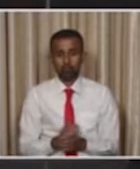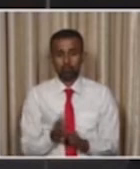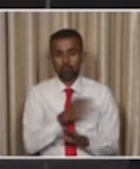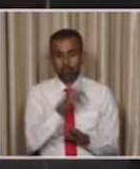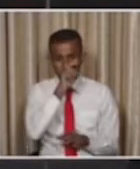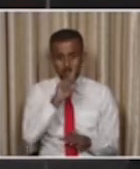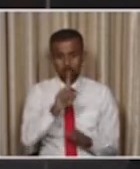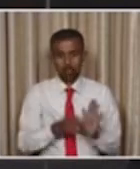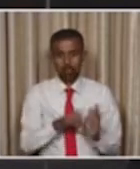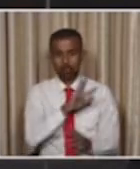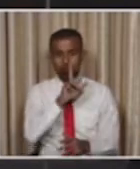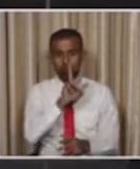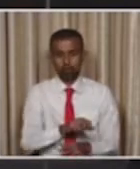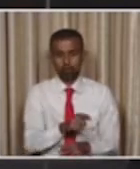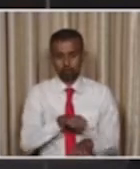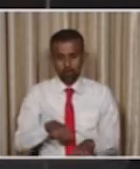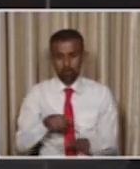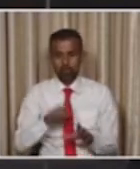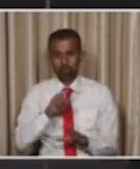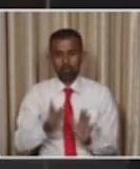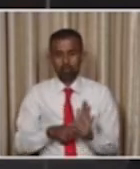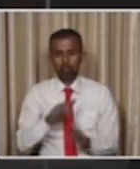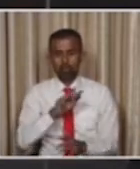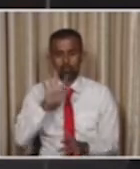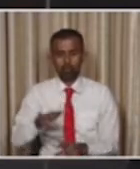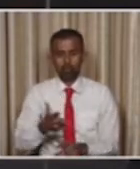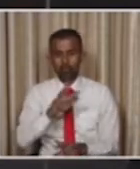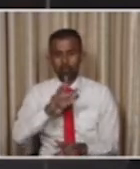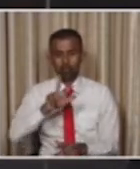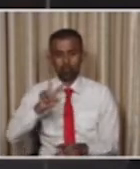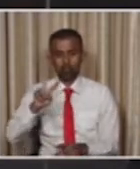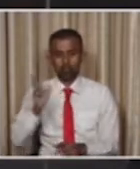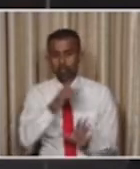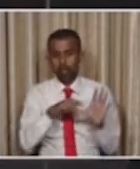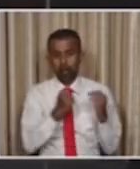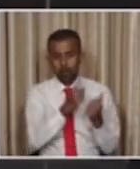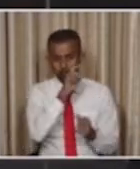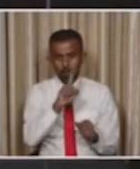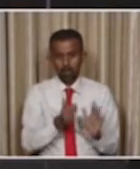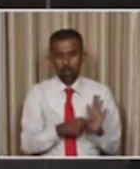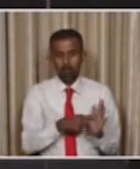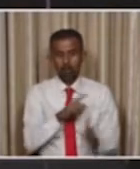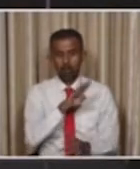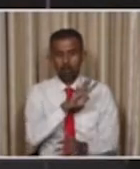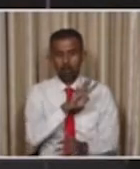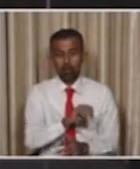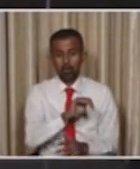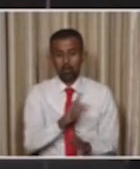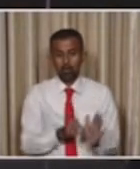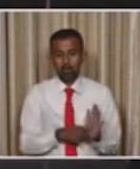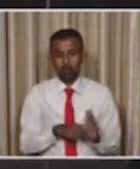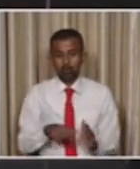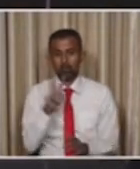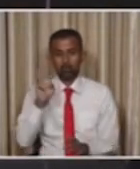මාසේ 119,010යි ගිය අවුරුද්දේ, මේ අවුරුද්දේ 149,982යි. ගිය අවුරුද්දේ අප්‍රේල් මාසේ 104,000 ගණක්, මේ